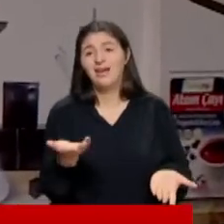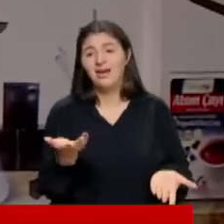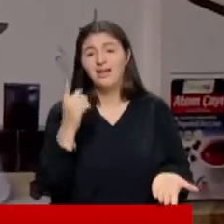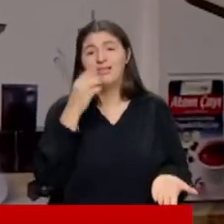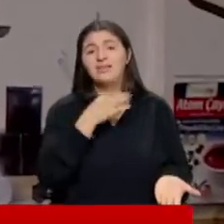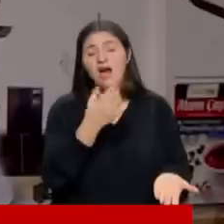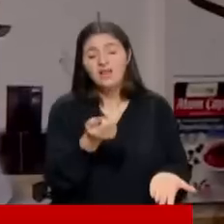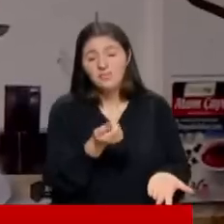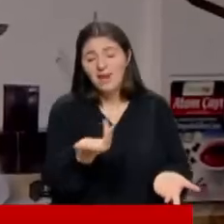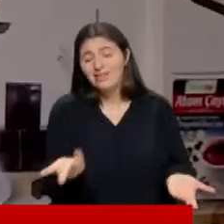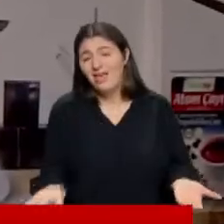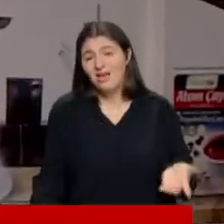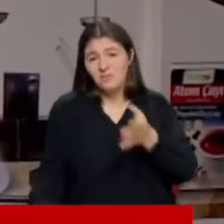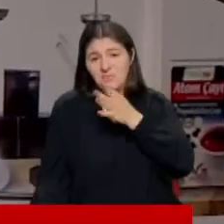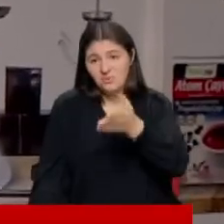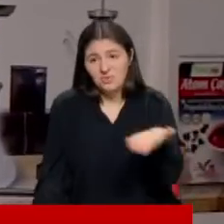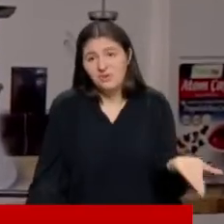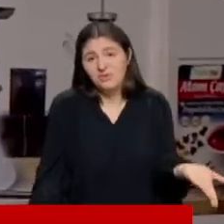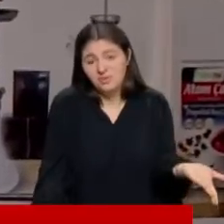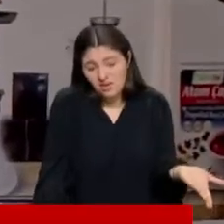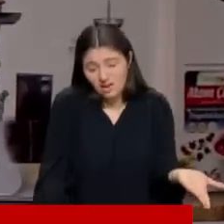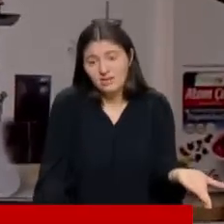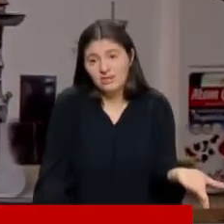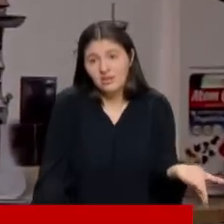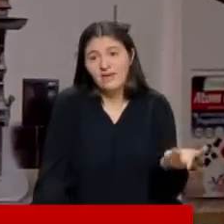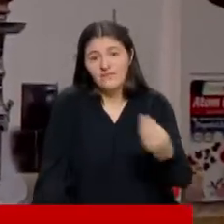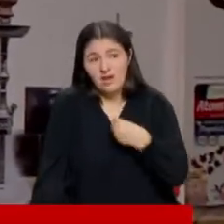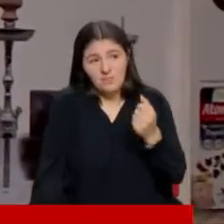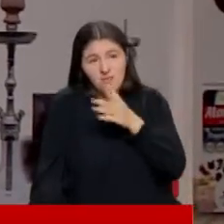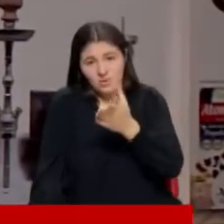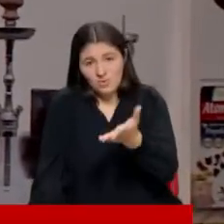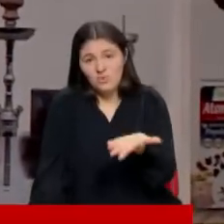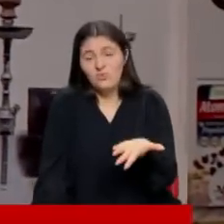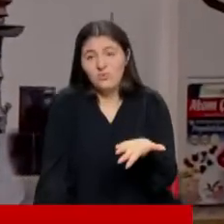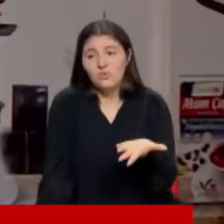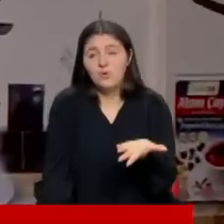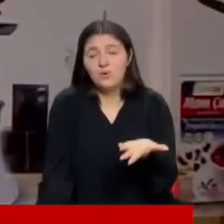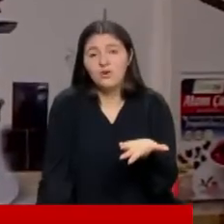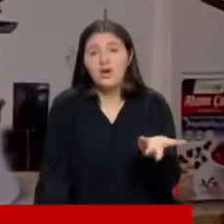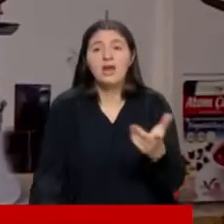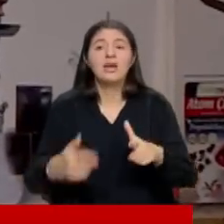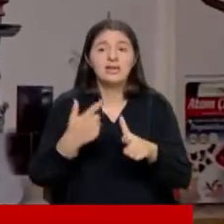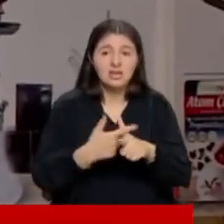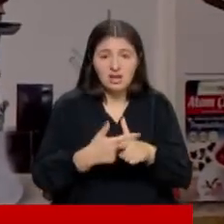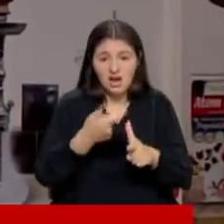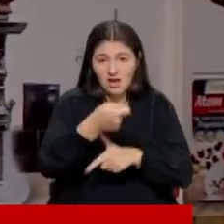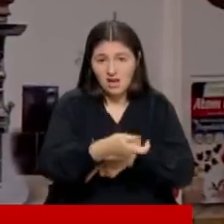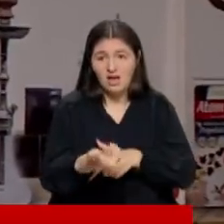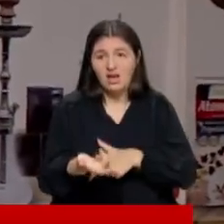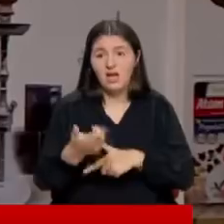aldım Hani biliyorsun hani şeyleri verdikleri parayı Hani kiracısı